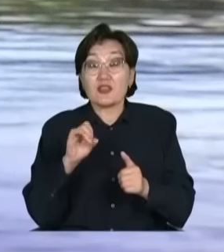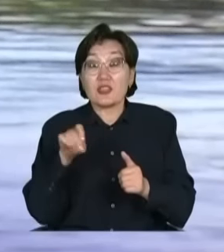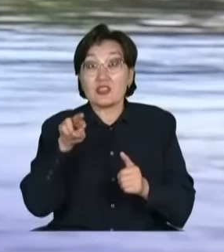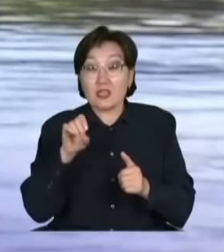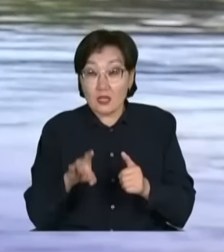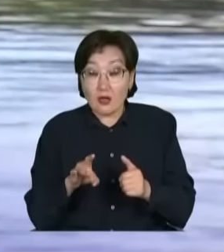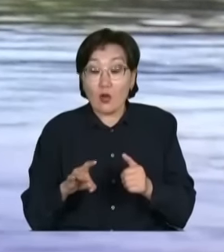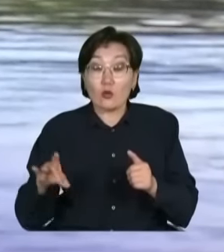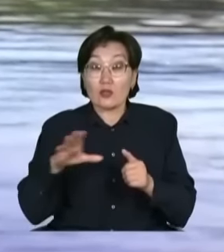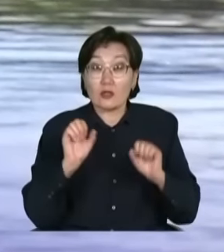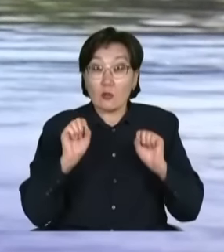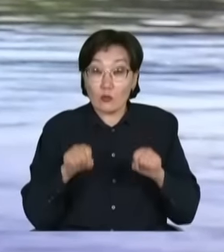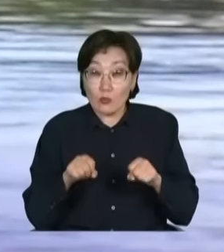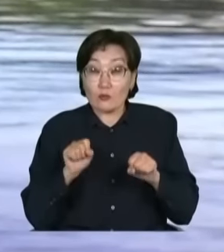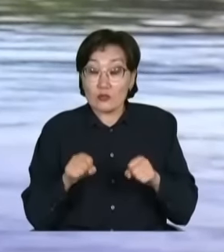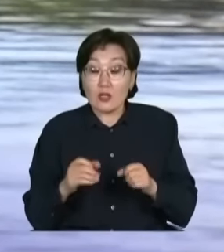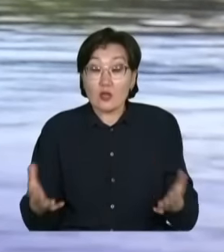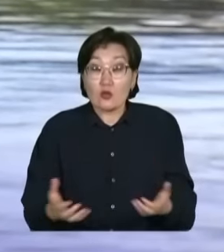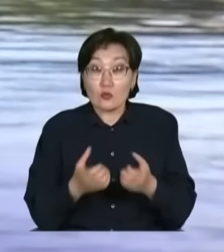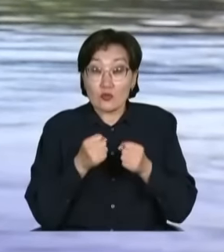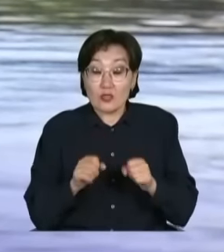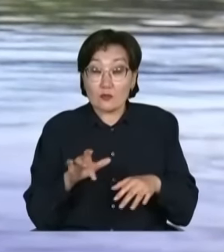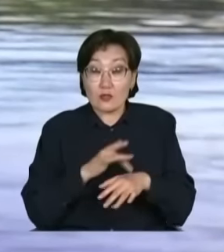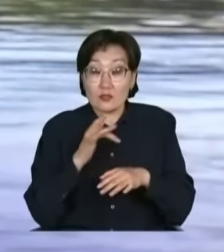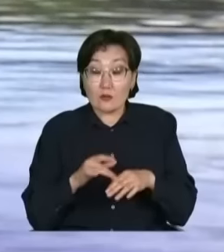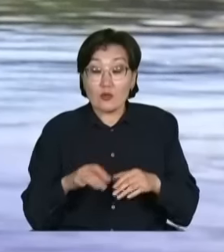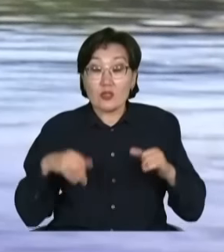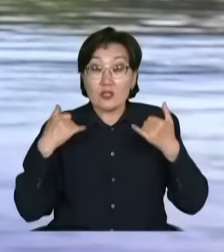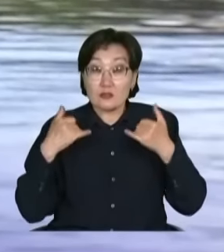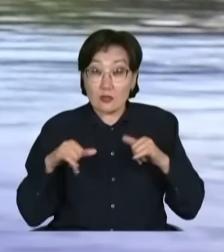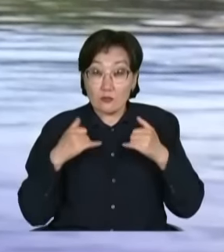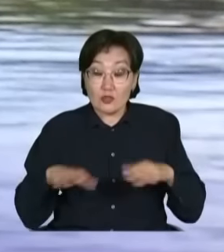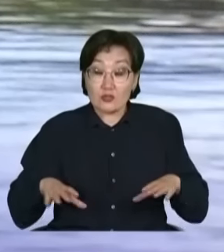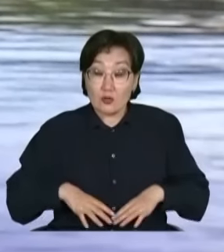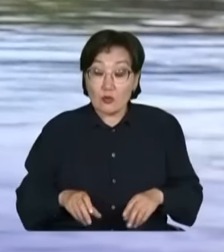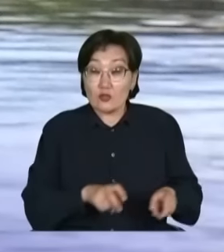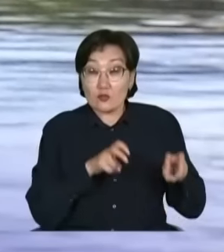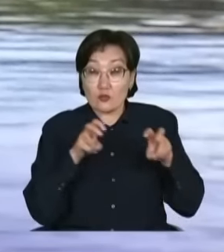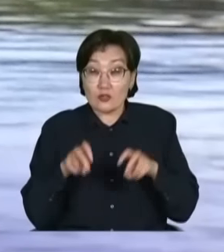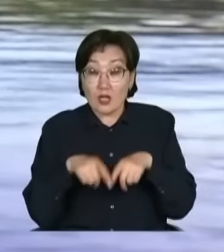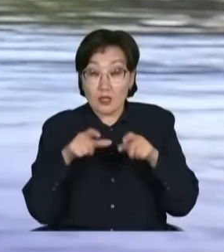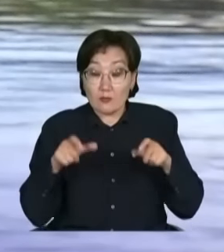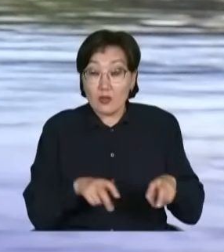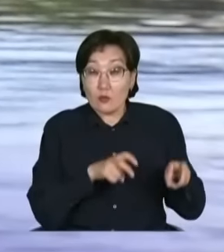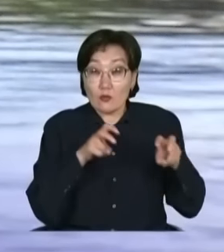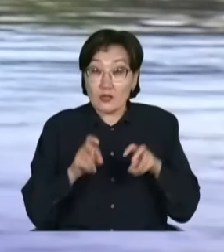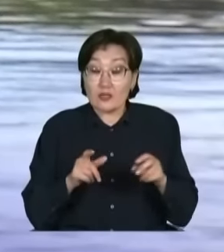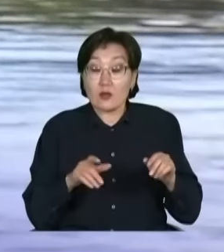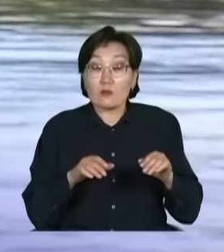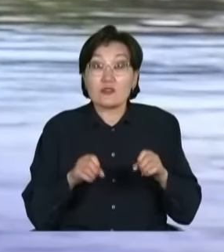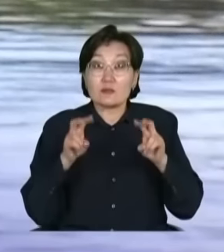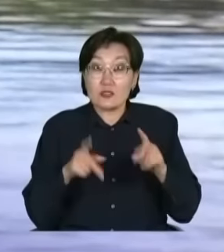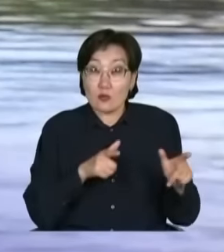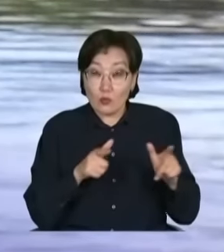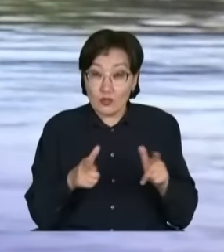күтіледі. Сондықтан құтқару қызметі төрт түлікті көшіріп, тұрғындарды эвакуациялауға арнайы орын дайындауға кірісіпті. Өңірдегі соңғы